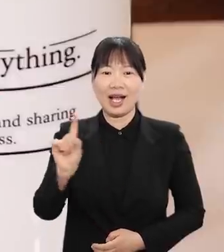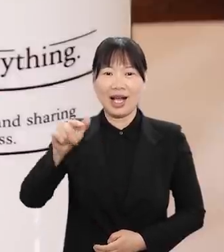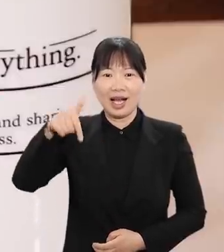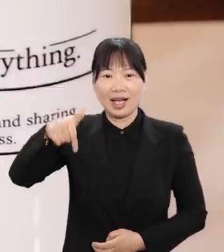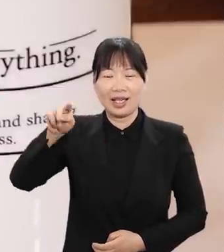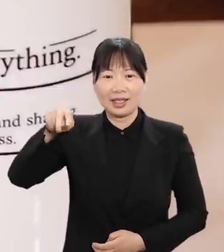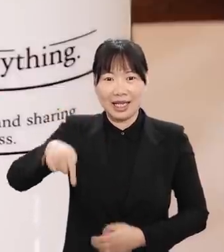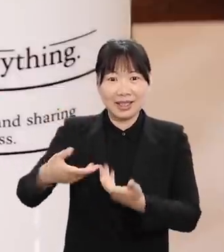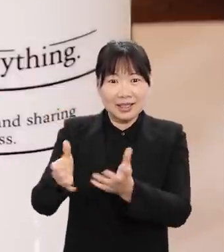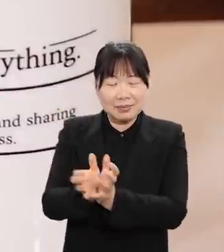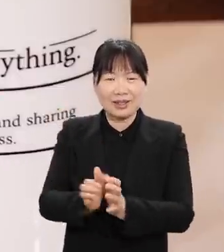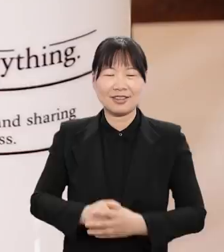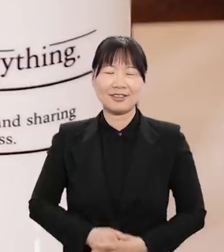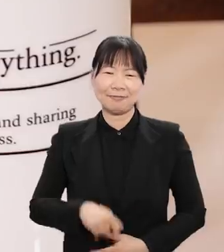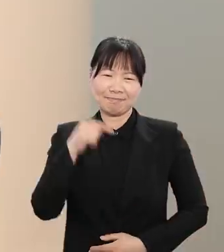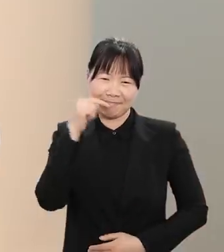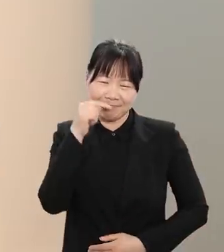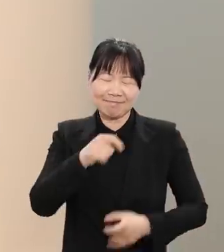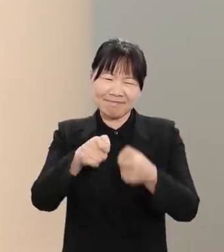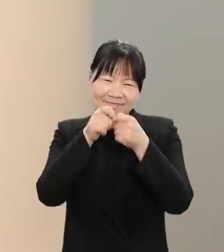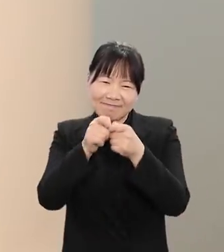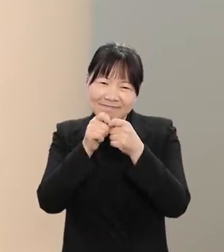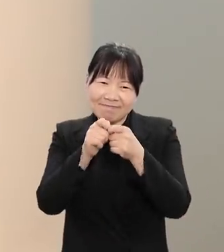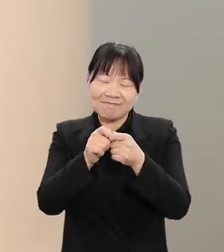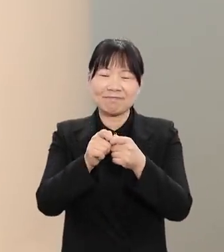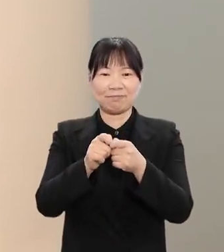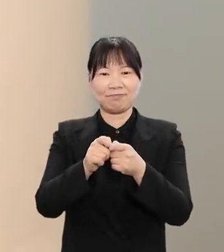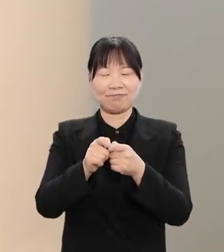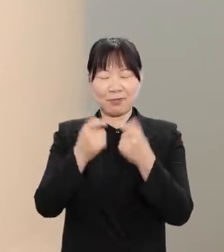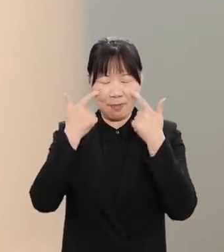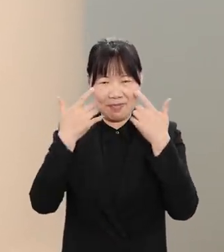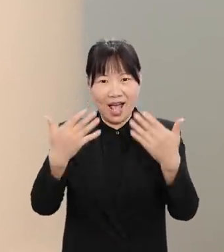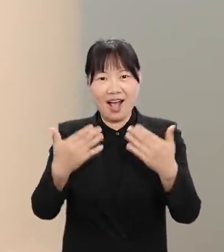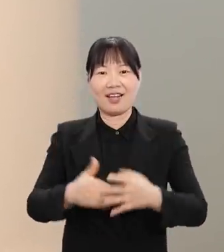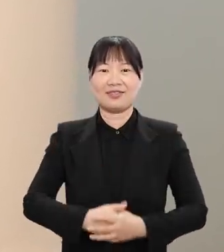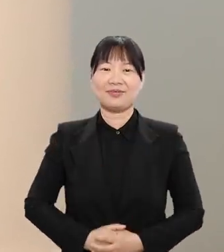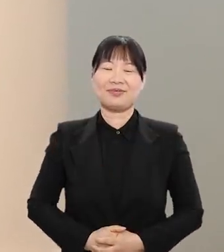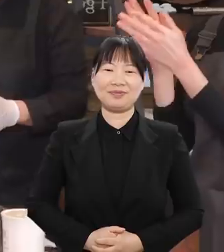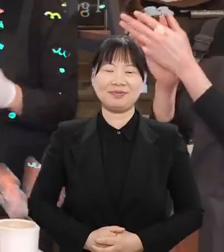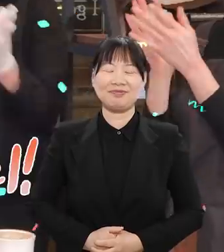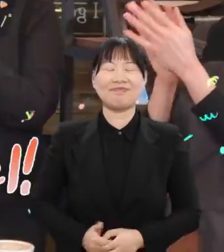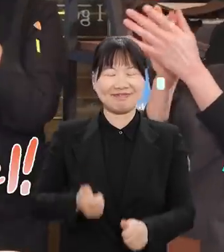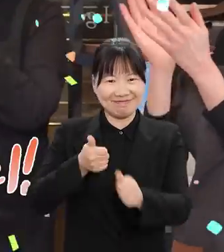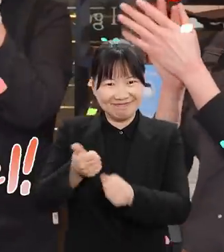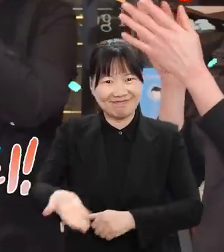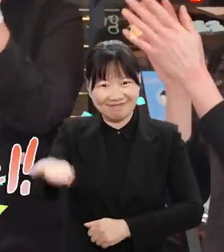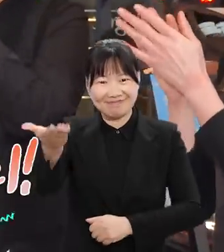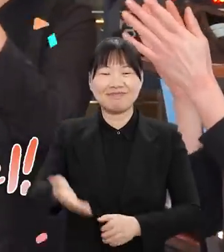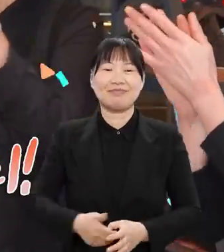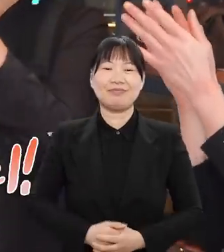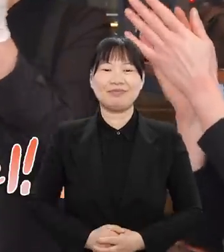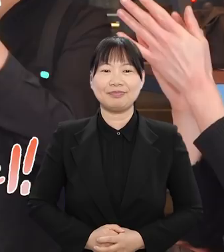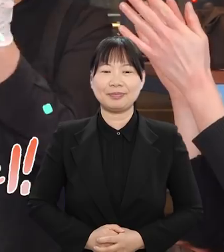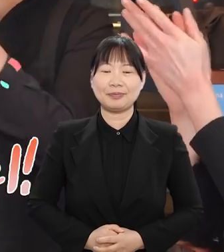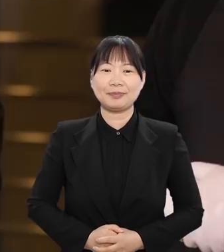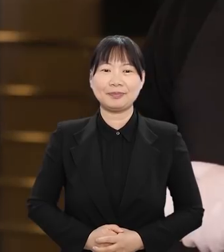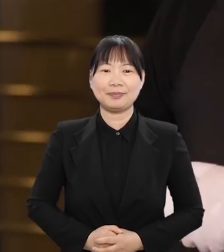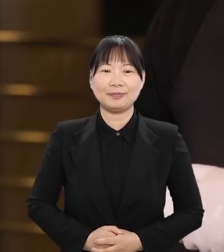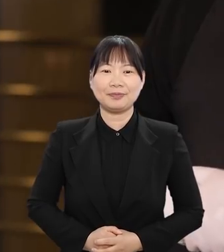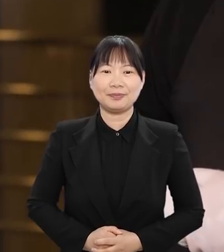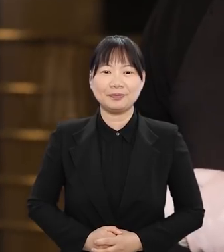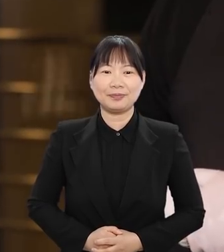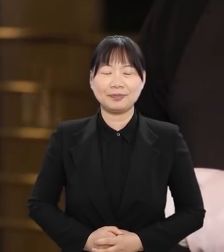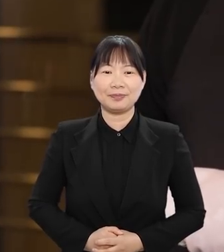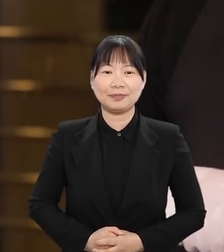그래도 아이러브유가 나왔기 때문에 섬세함과 디테일은 괜찮지 않았나. 아가팀도 승리로.